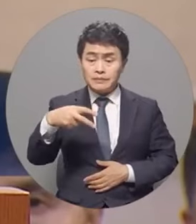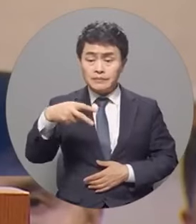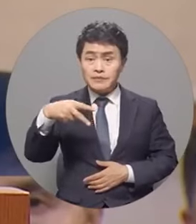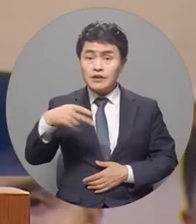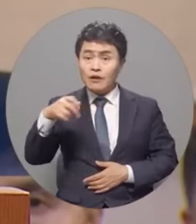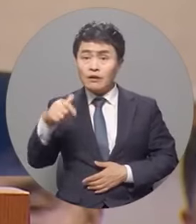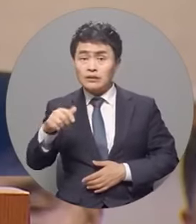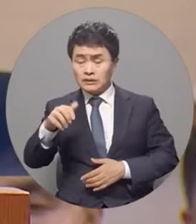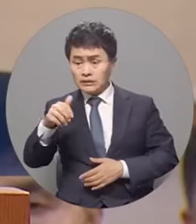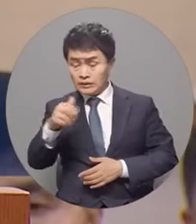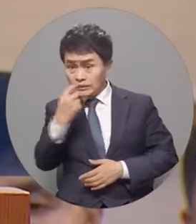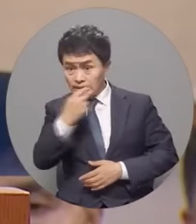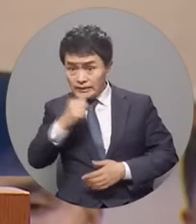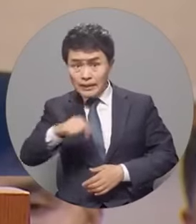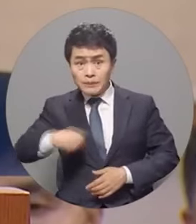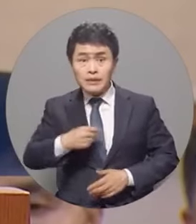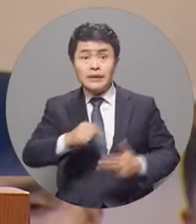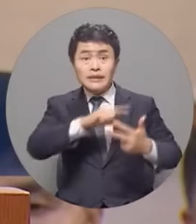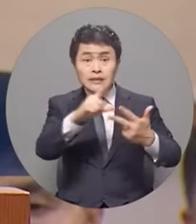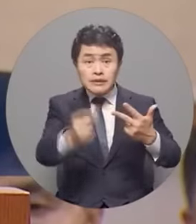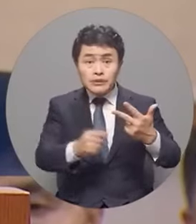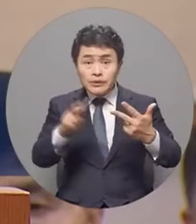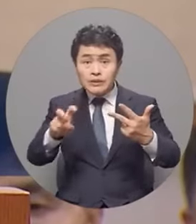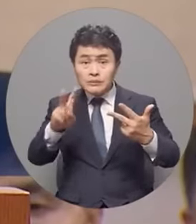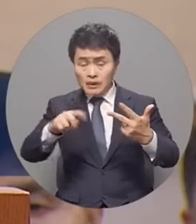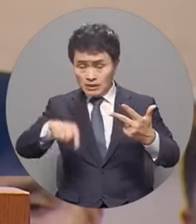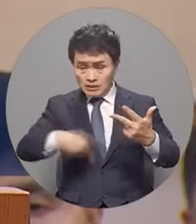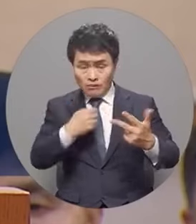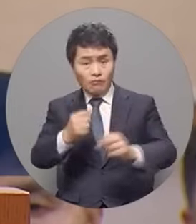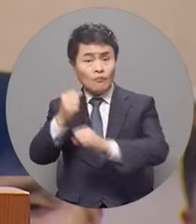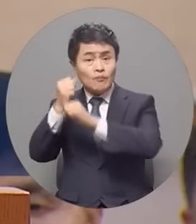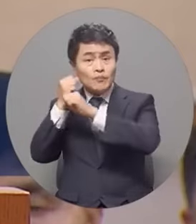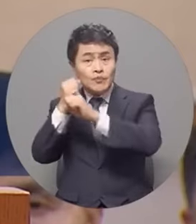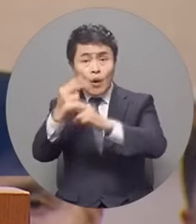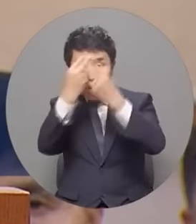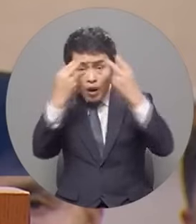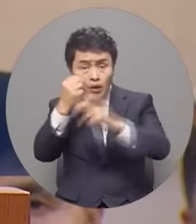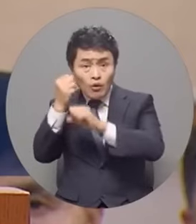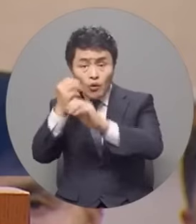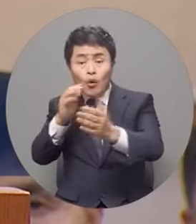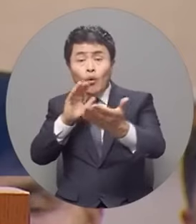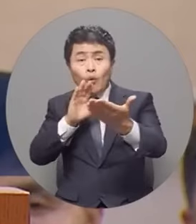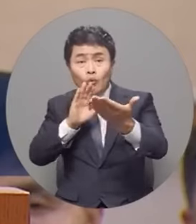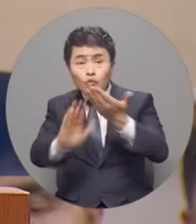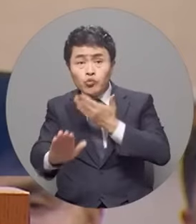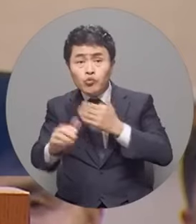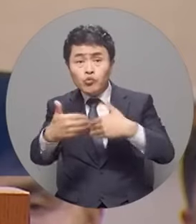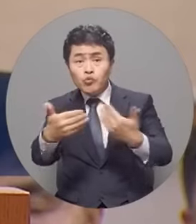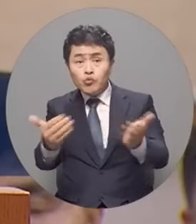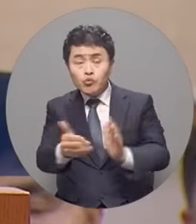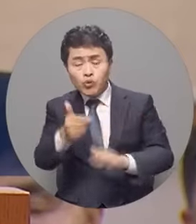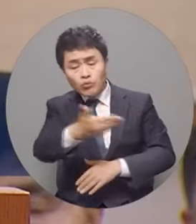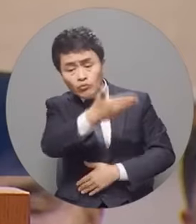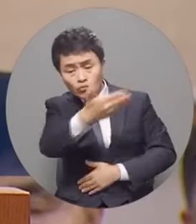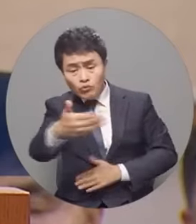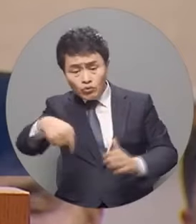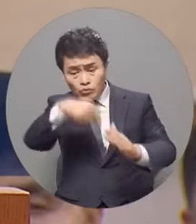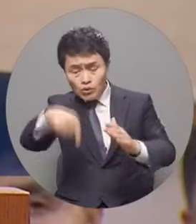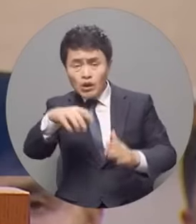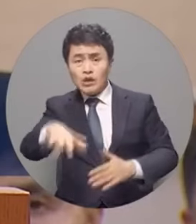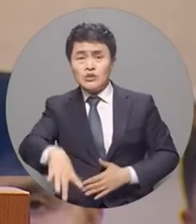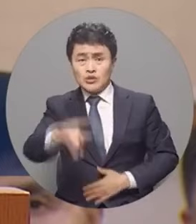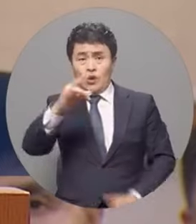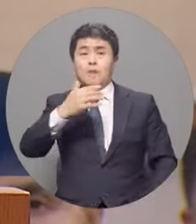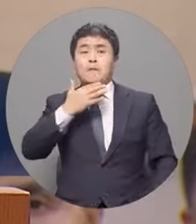자신이 스스로 7월 22일 영결식 이후 수중수색 사실을 처음